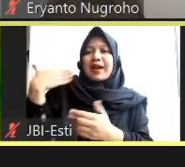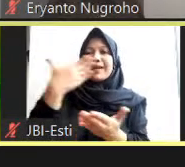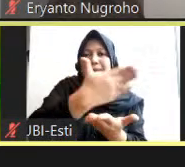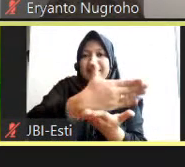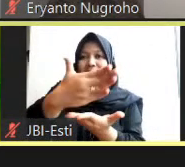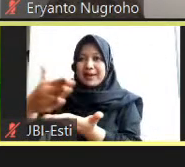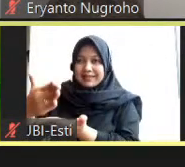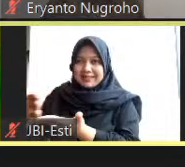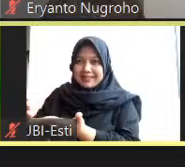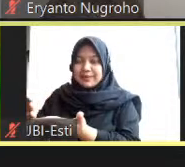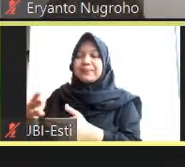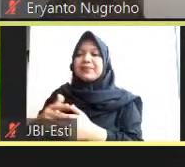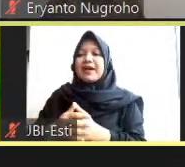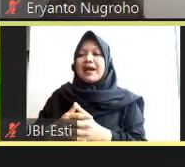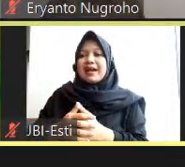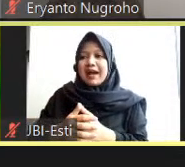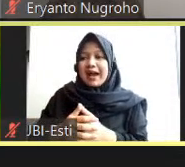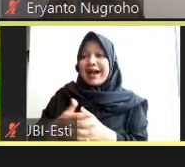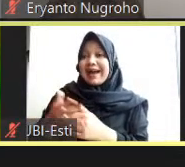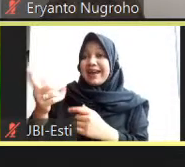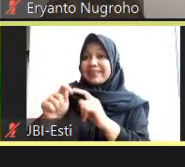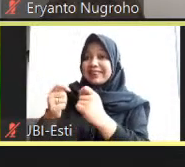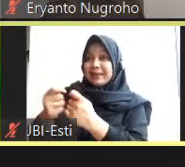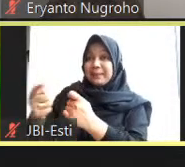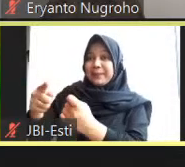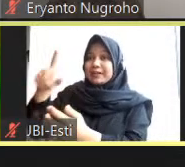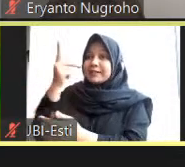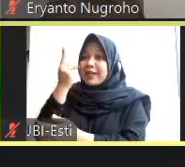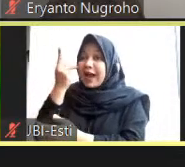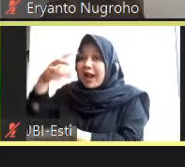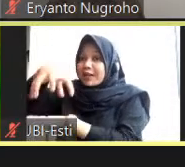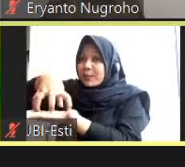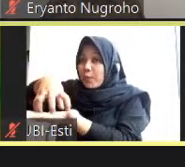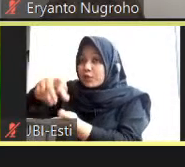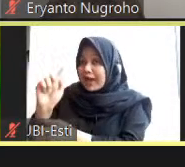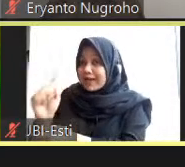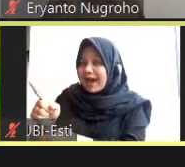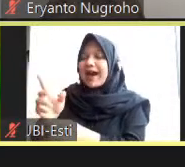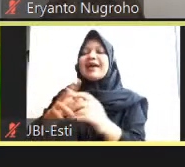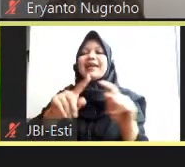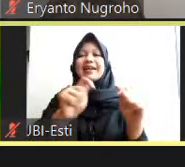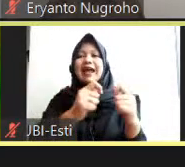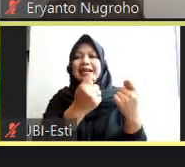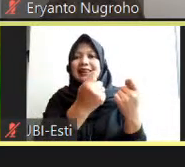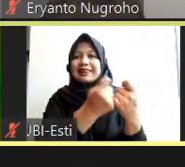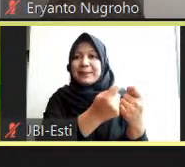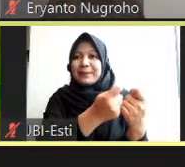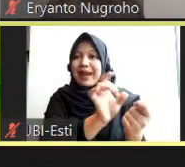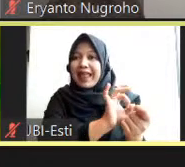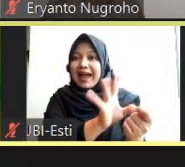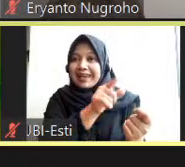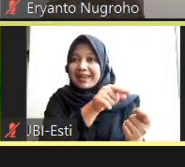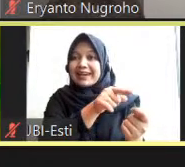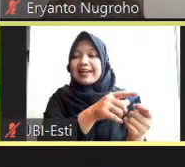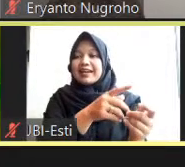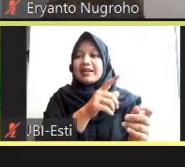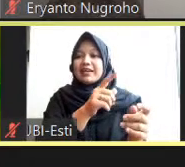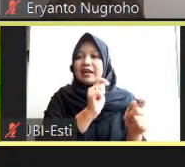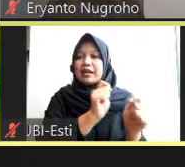teman-teman medis yang stay di posko, ada teman-teman medis yang memang secara bertim,